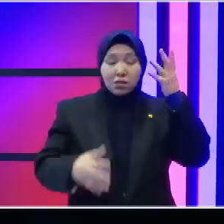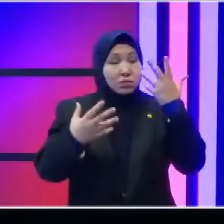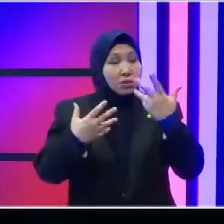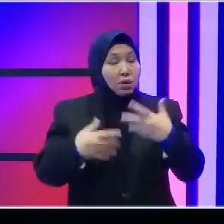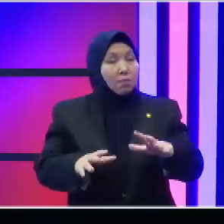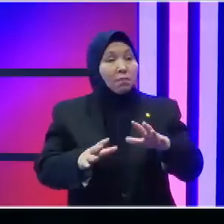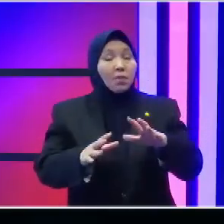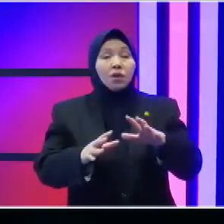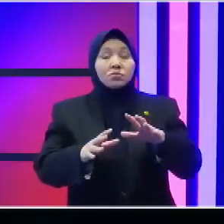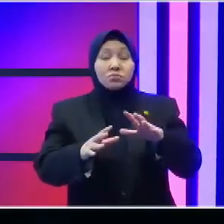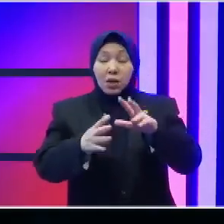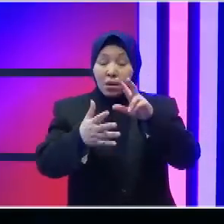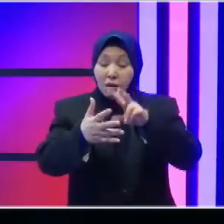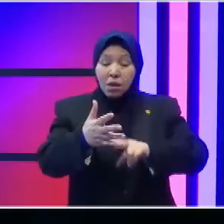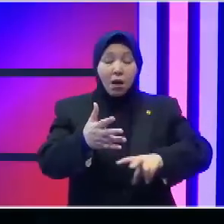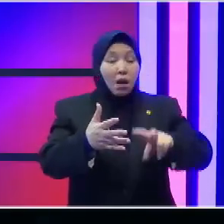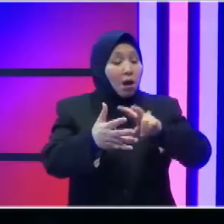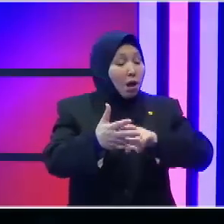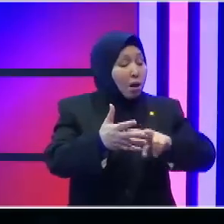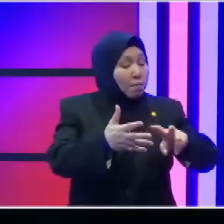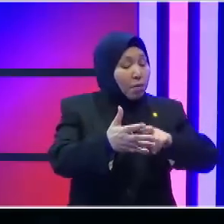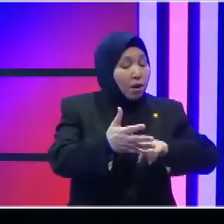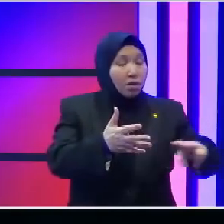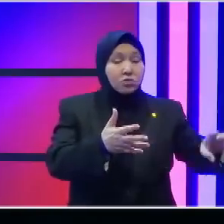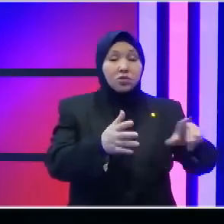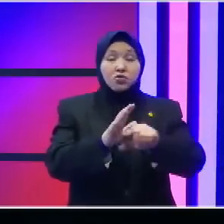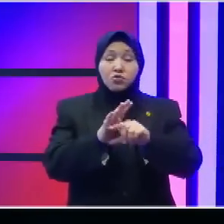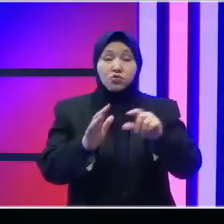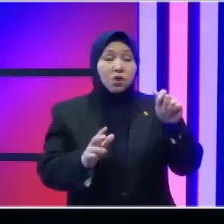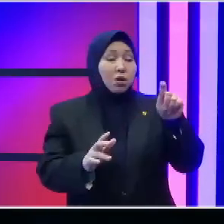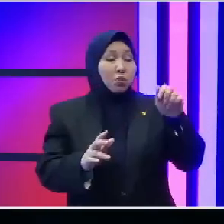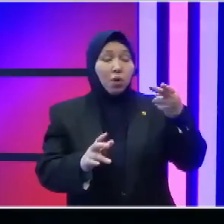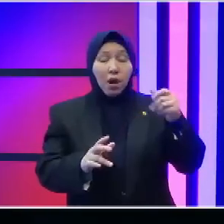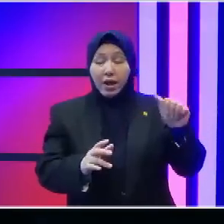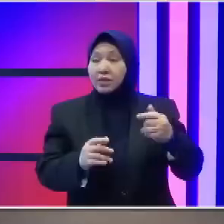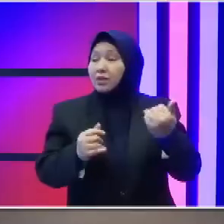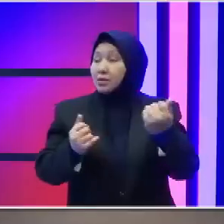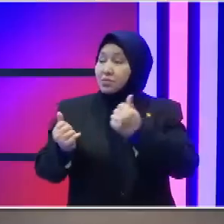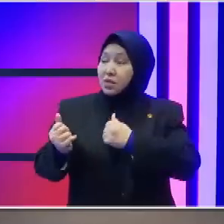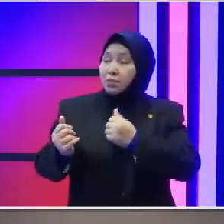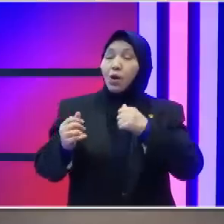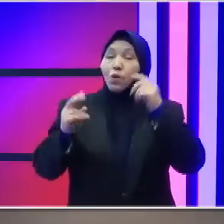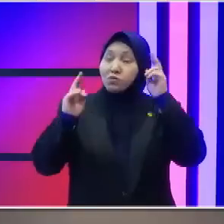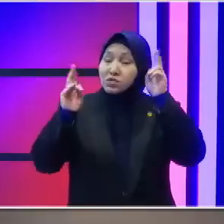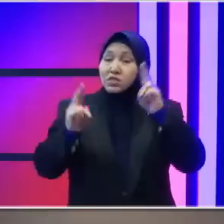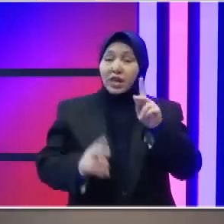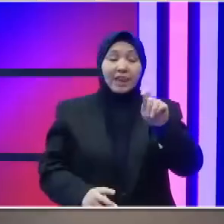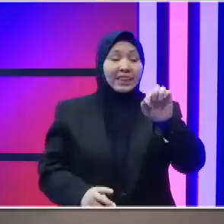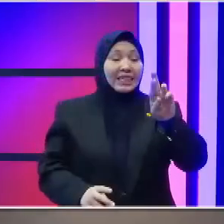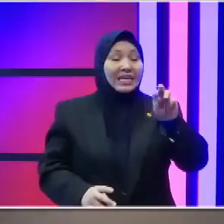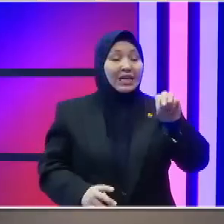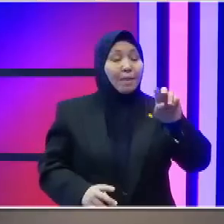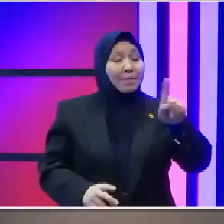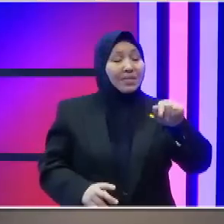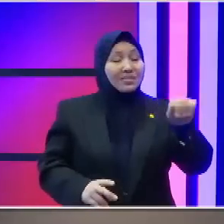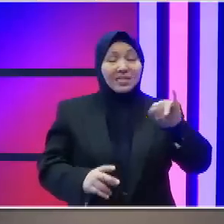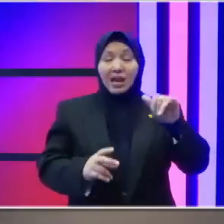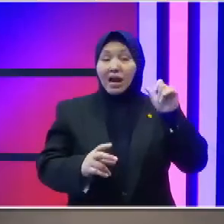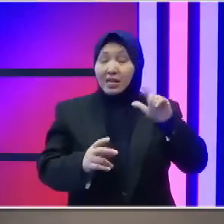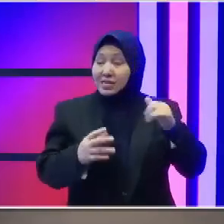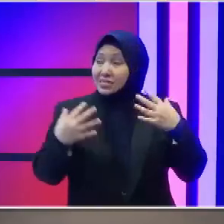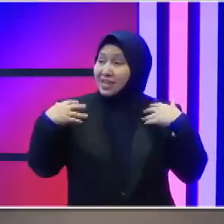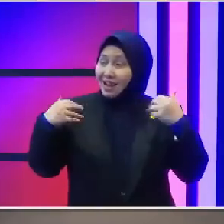dengan surah Taha. Dan hari ini kita bersama Al-Fadhil Ustaz Tirmizi Ali. Apa khabar Ustaz? Baik, alhamdulillah Ustaz Faz. Alhamdulillah. Sihat